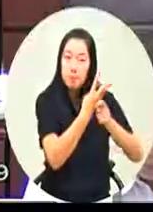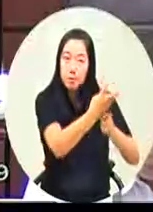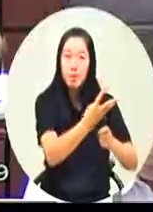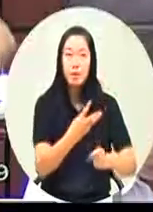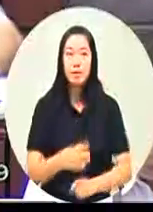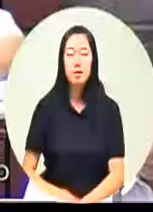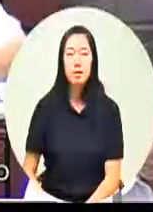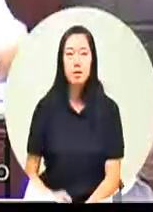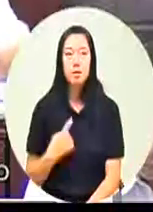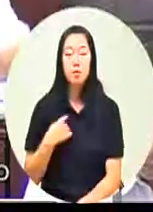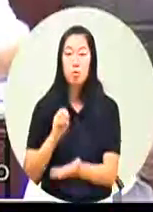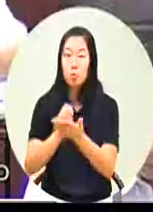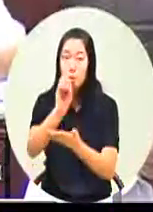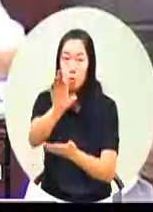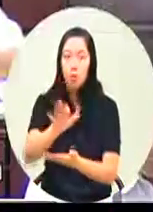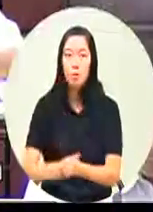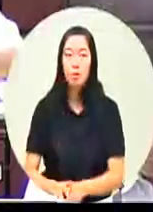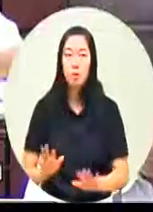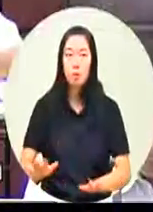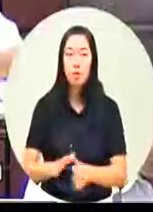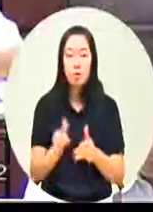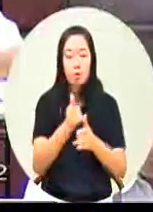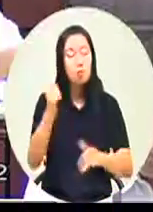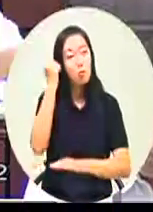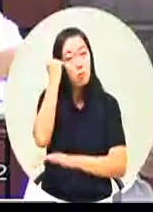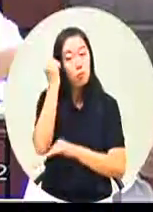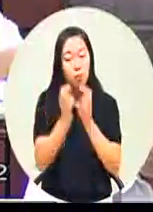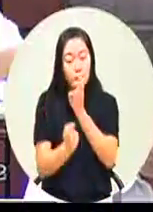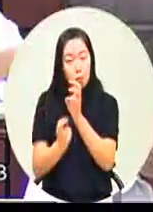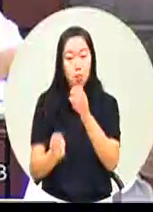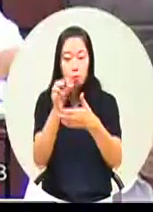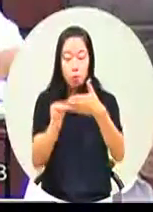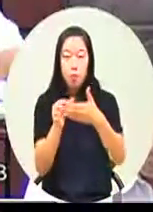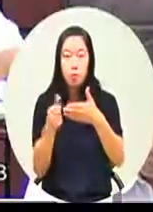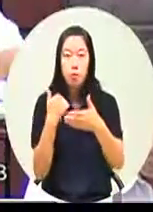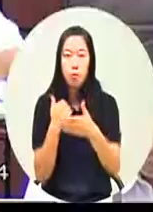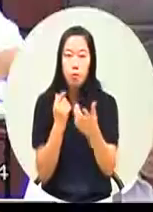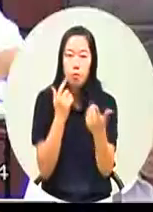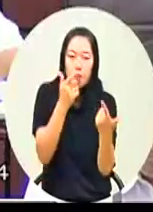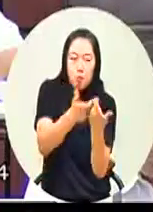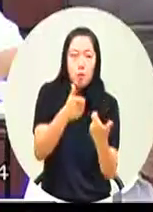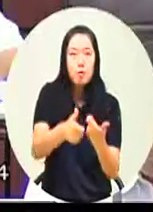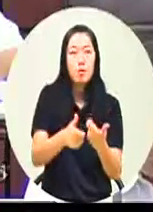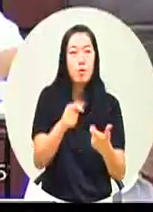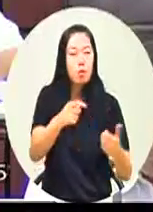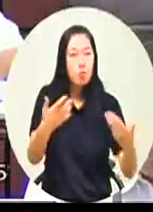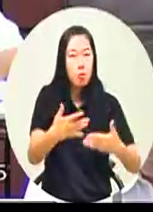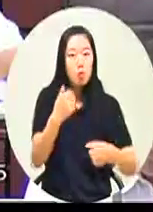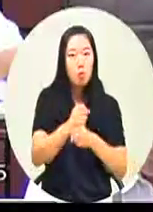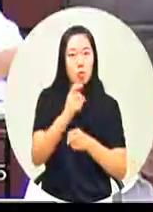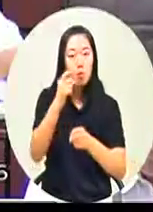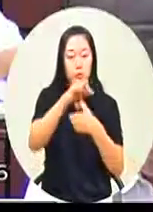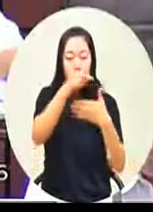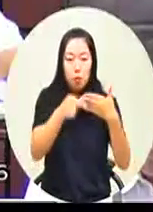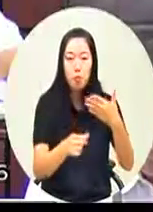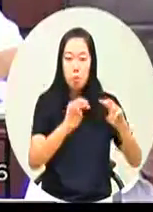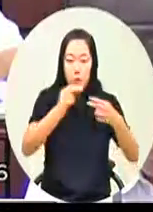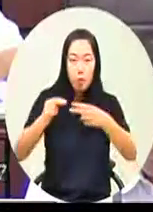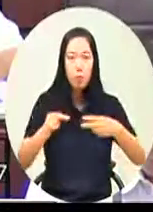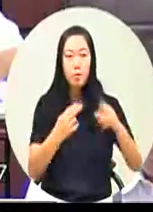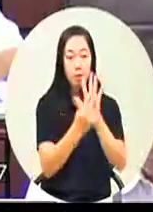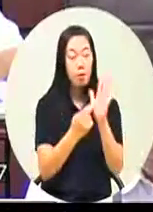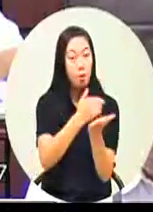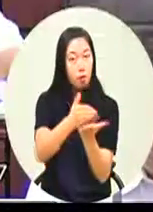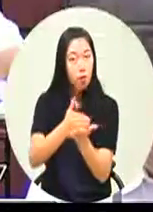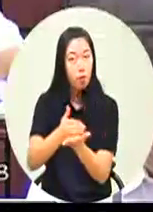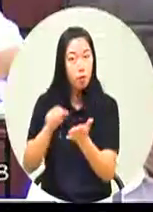那我再跟议员报告，我们目前民宿管理办法就为了因应这样的问题，所以我们有做了一些修法的解套的部分，